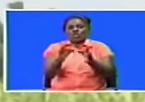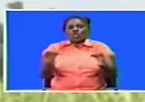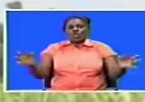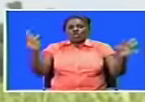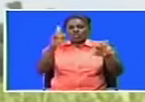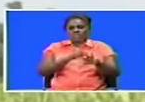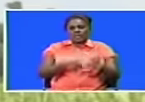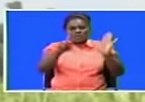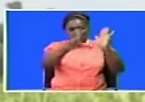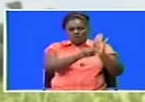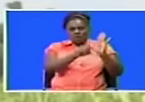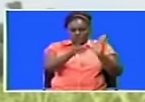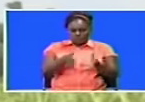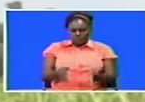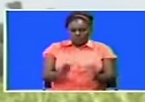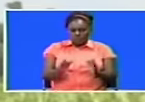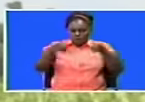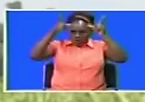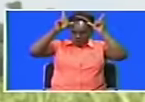Bara Bara